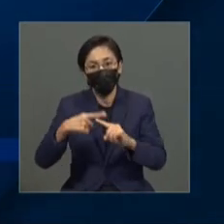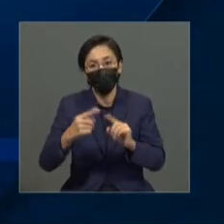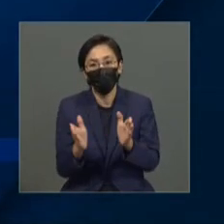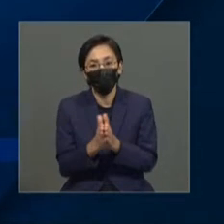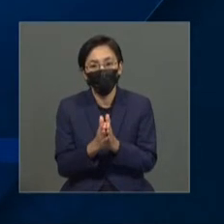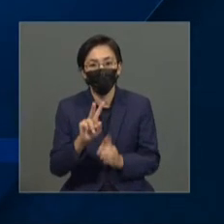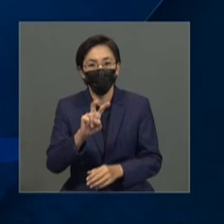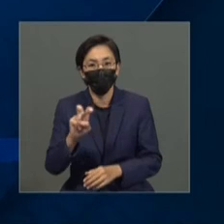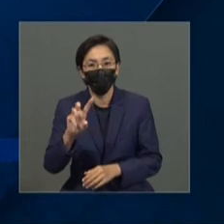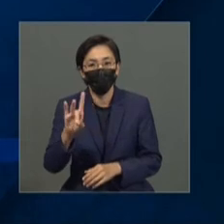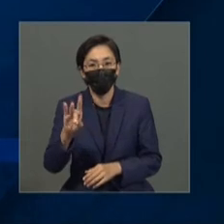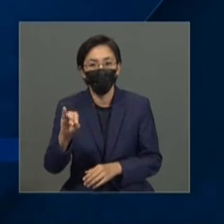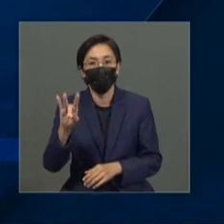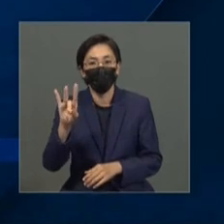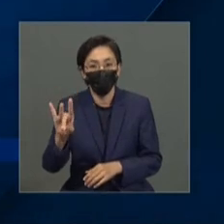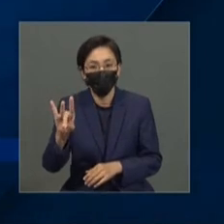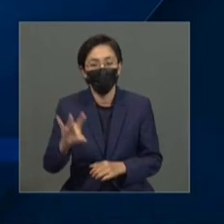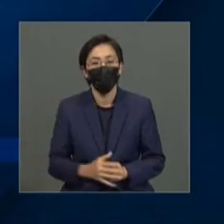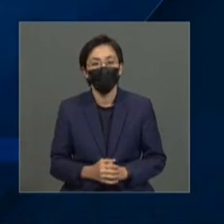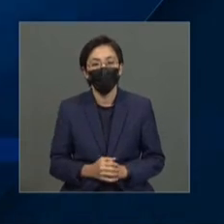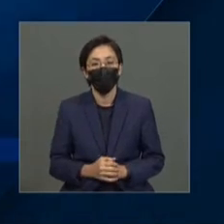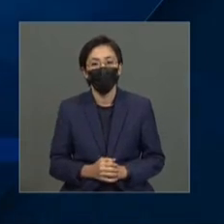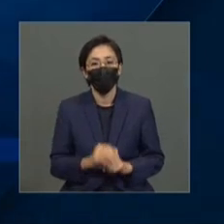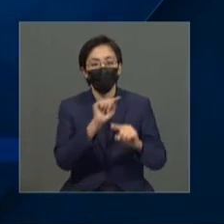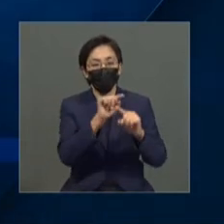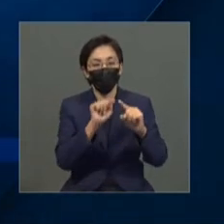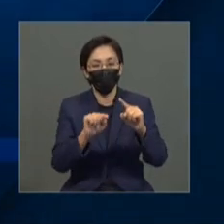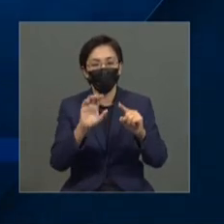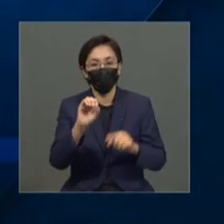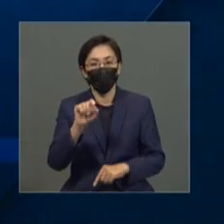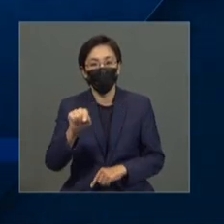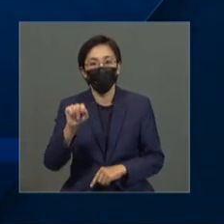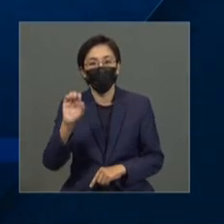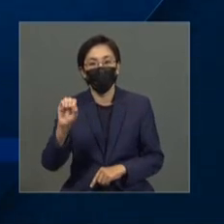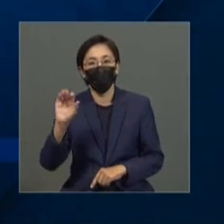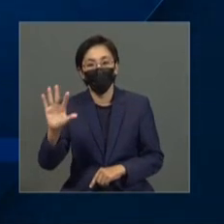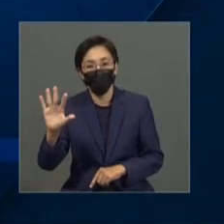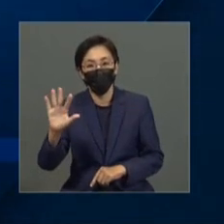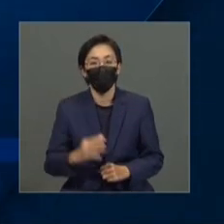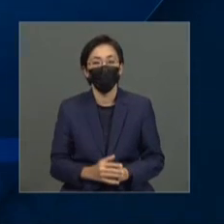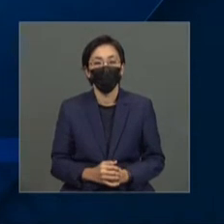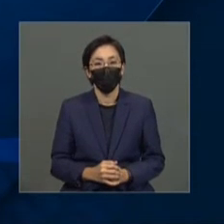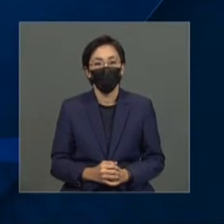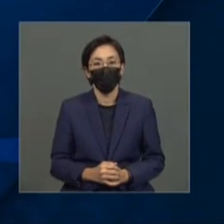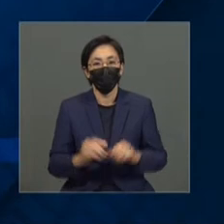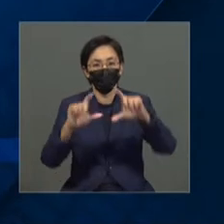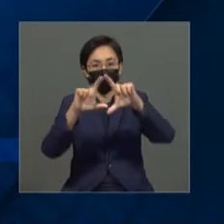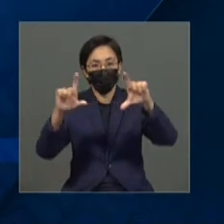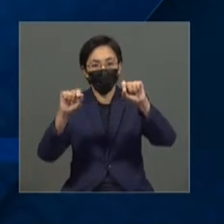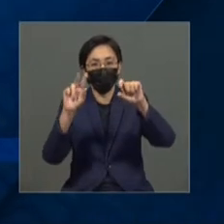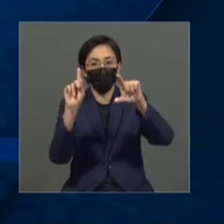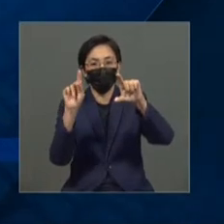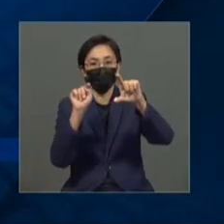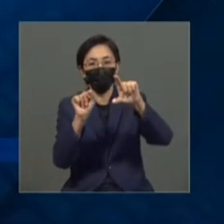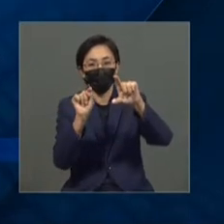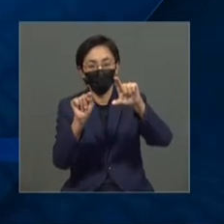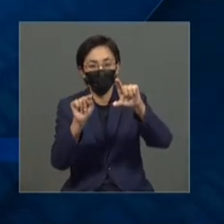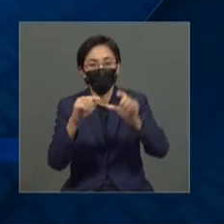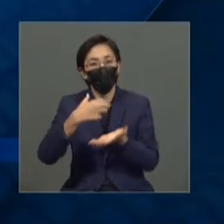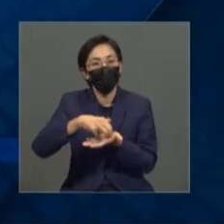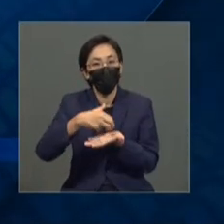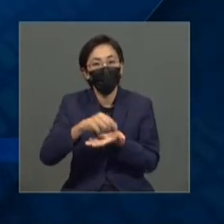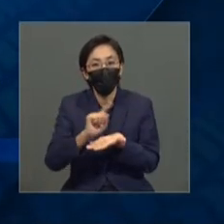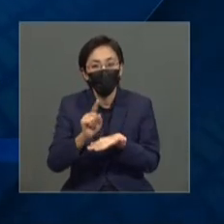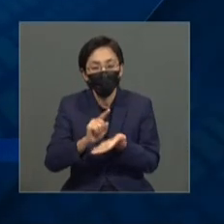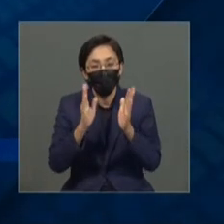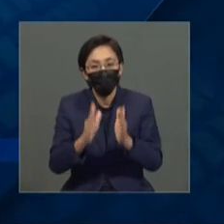ที่288คนคิดเป็น 0.55% ค่ะในส่วนกล่องสีเขียวนะคะจะรายงานจำนวนผู้